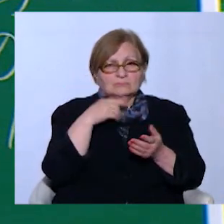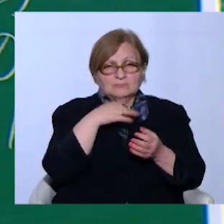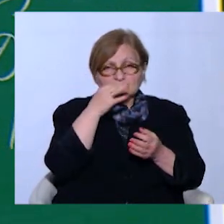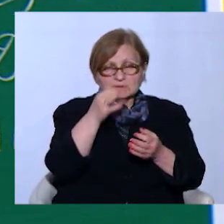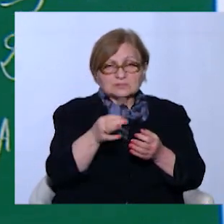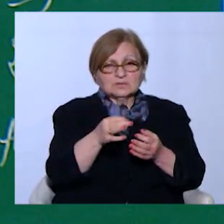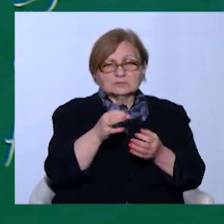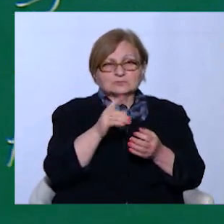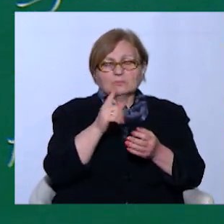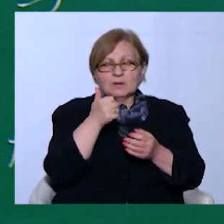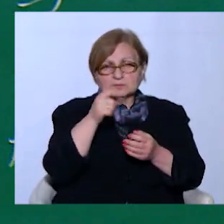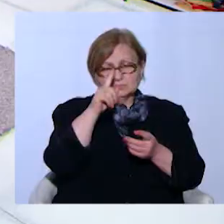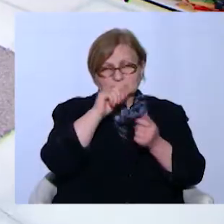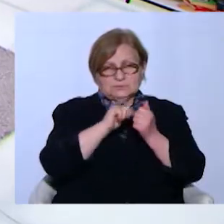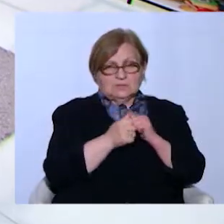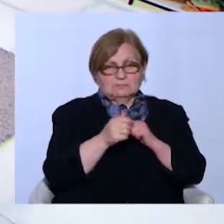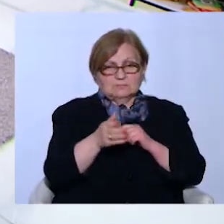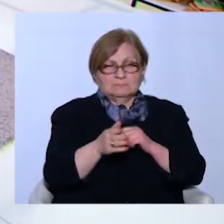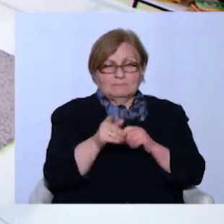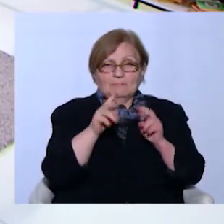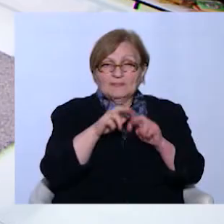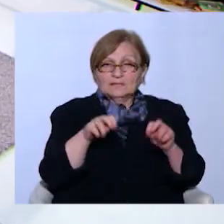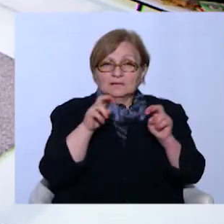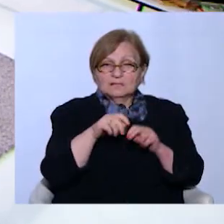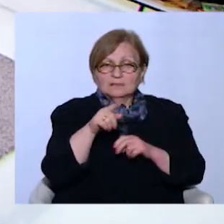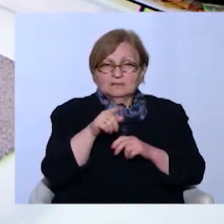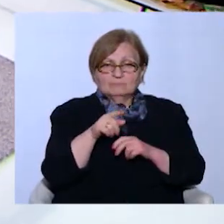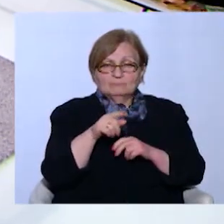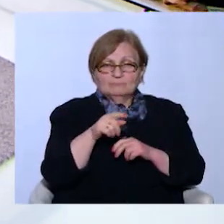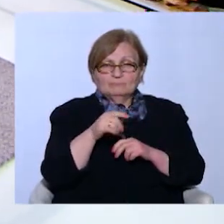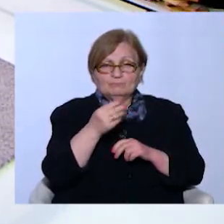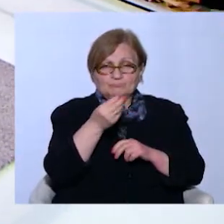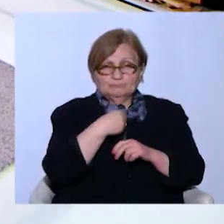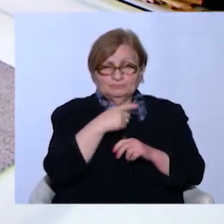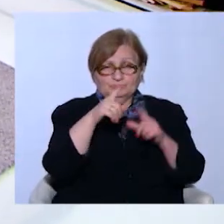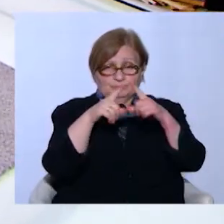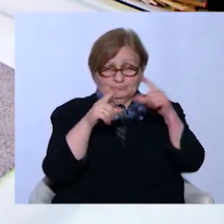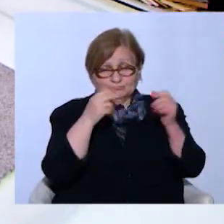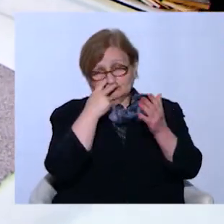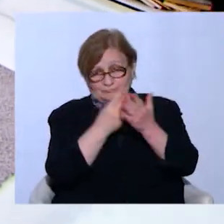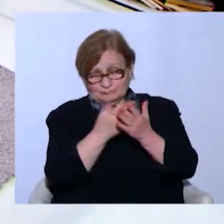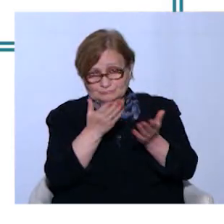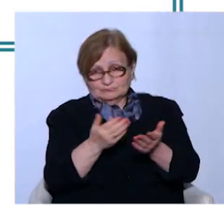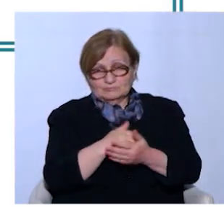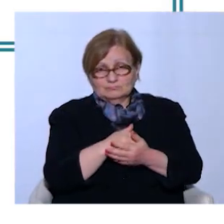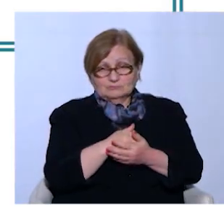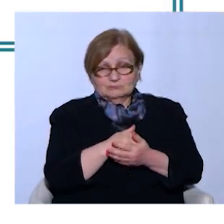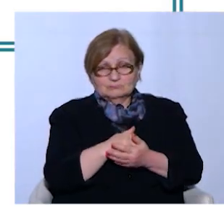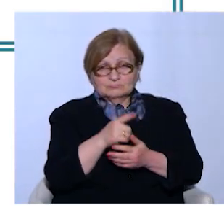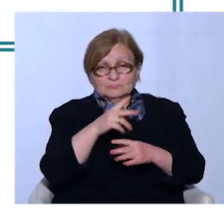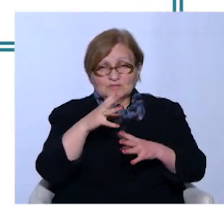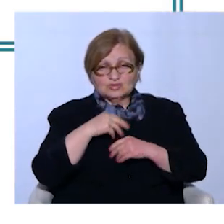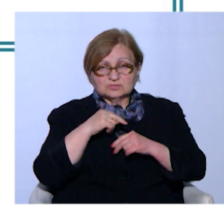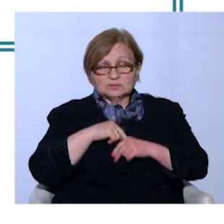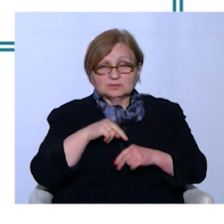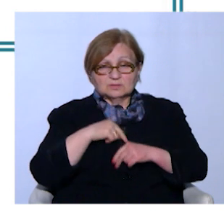კარგად დაგამახსოვდეთ. ახლა განვიხილოთ ესეთი ამოცანა. მოცემული გვაქვს ABC სამკუთხედი. იმუშავეთ, მოდით, ჩემთან